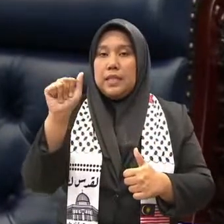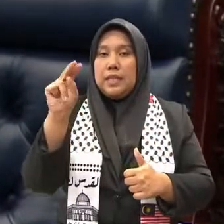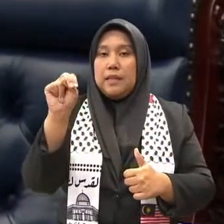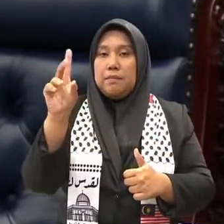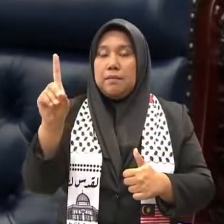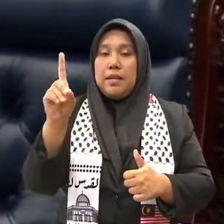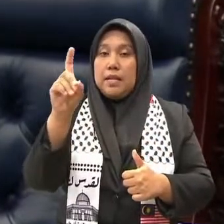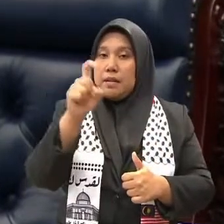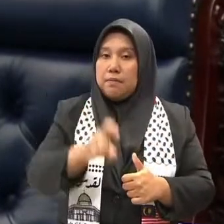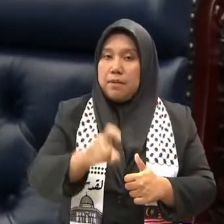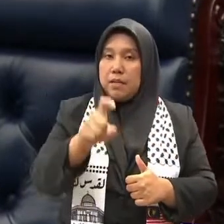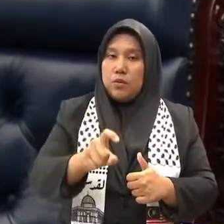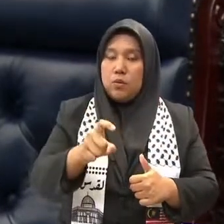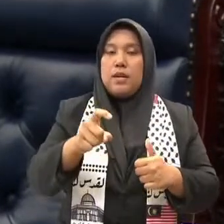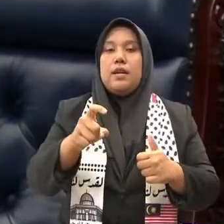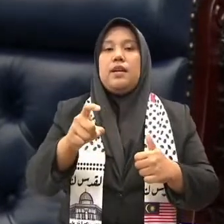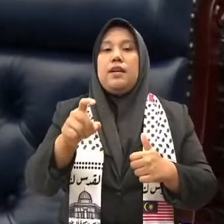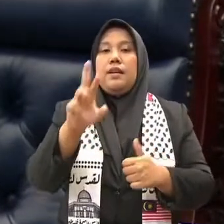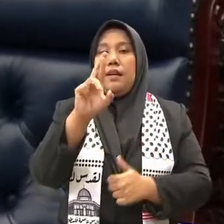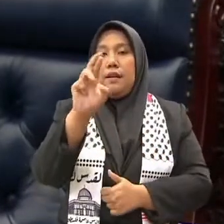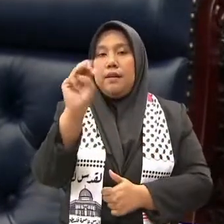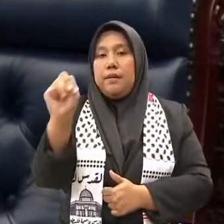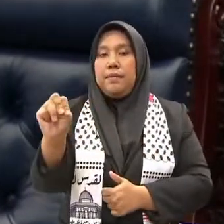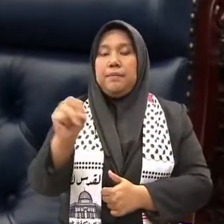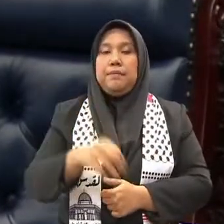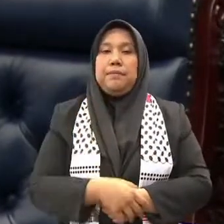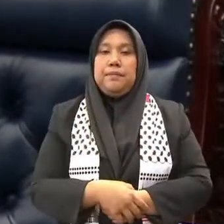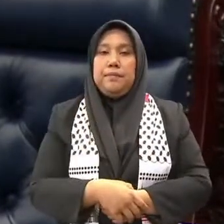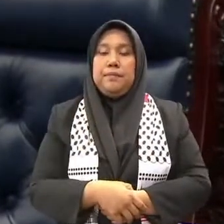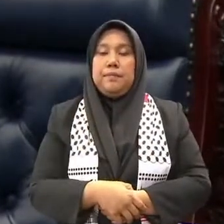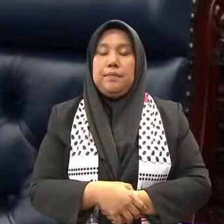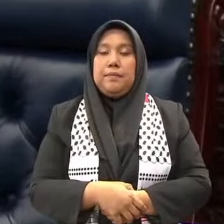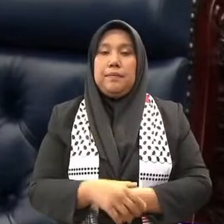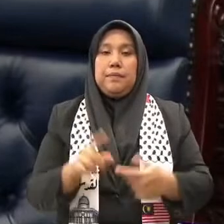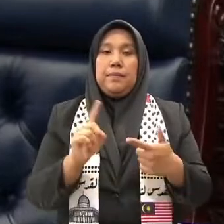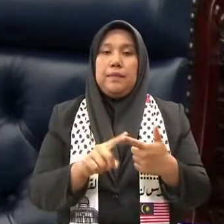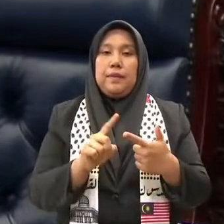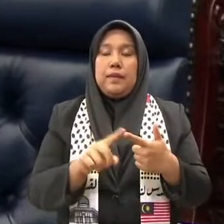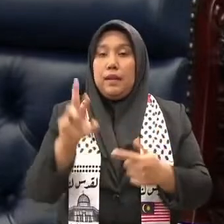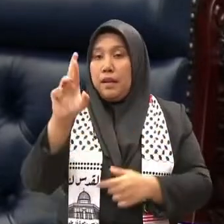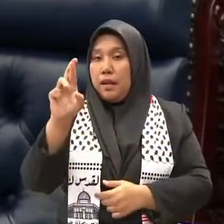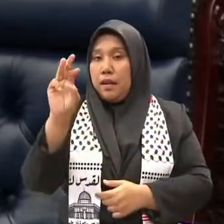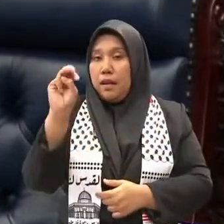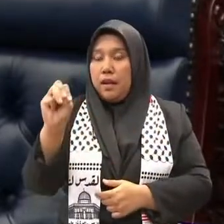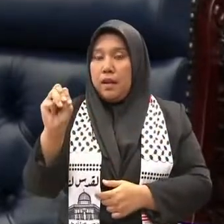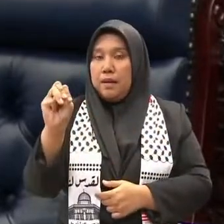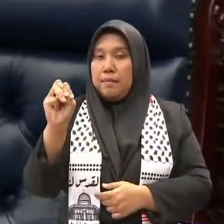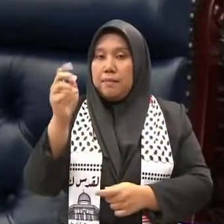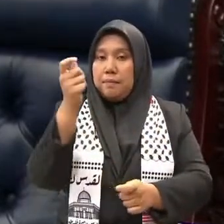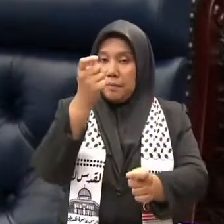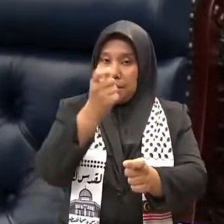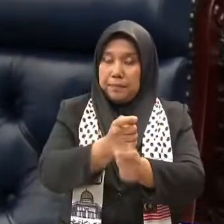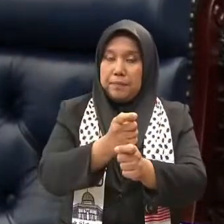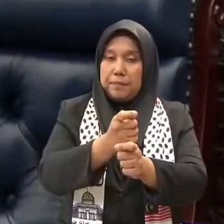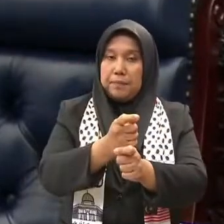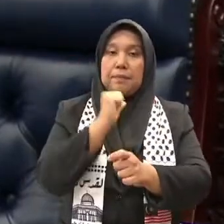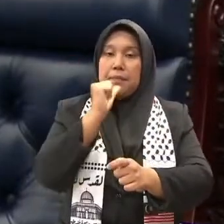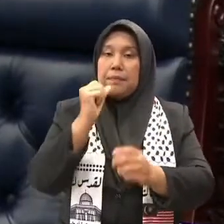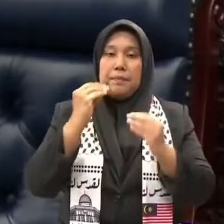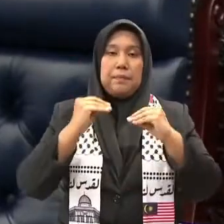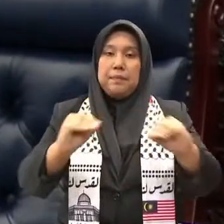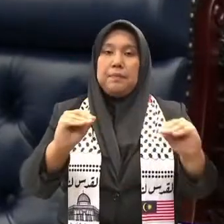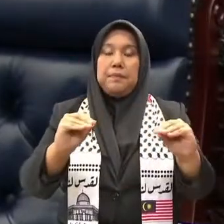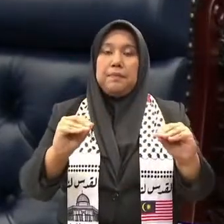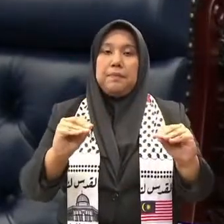Ringgit keduanya dari segi ringgit itu kekal tidak dijual ya